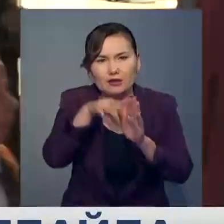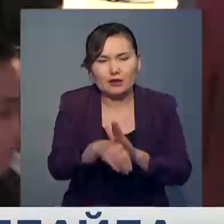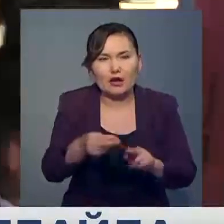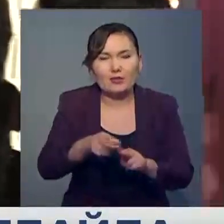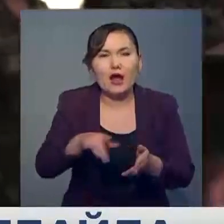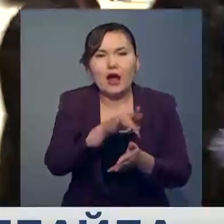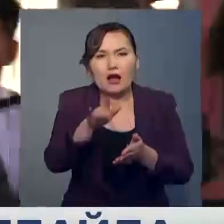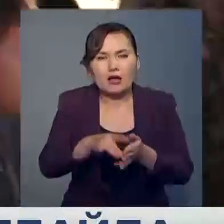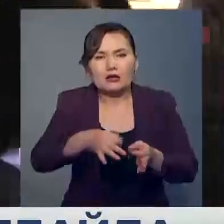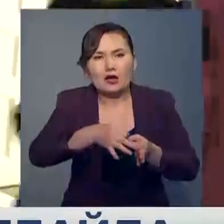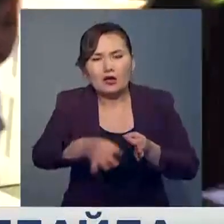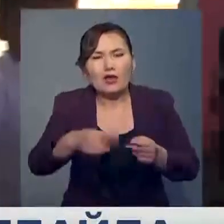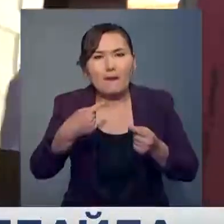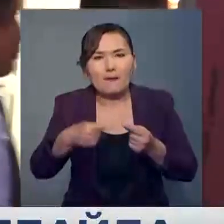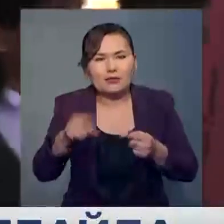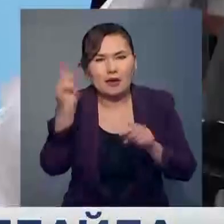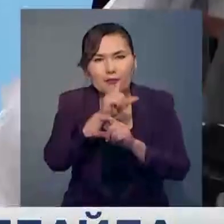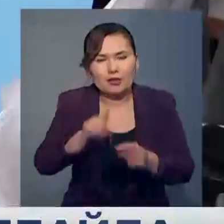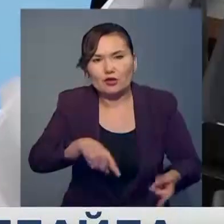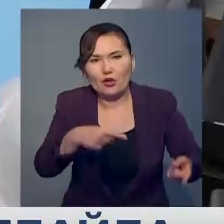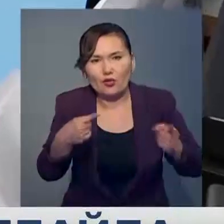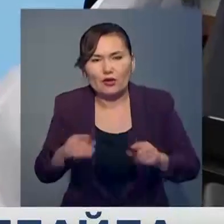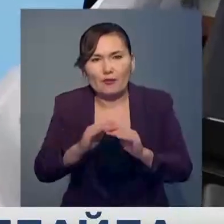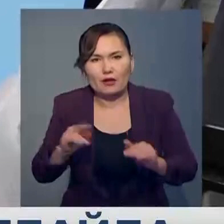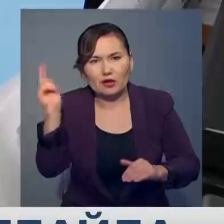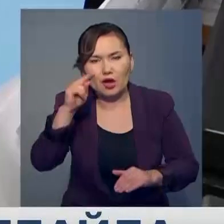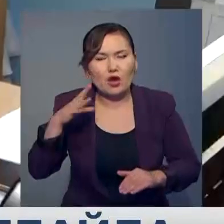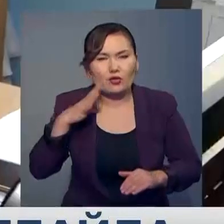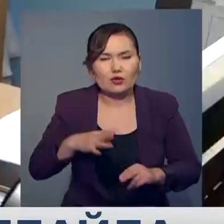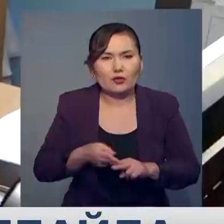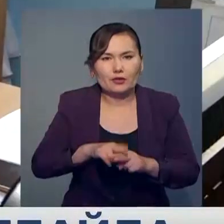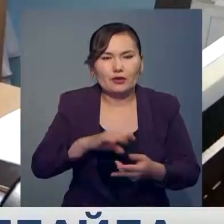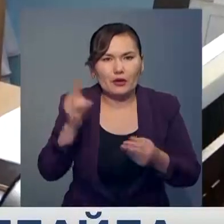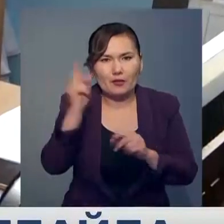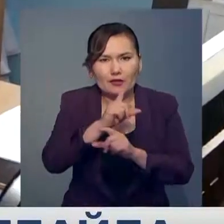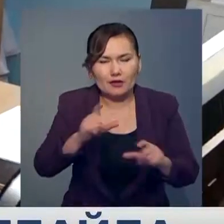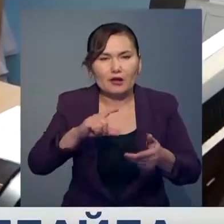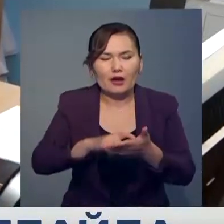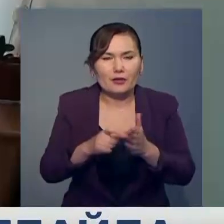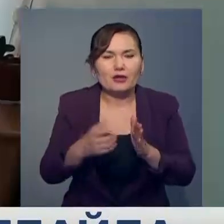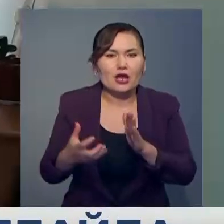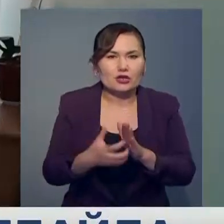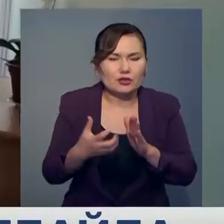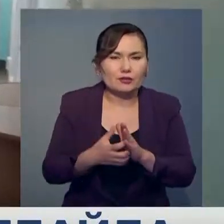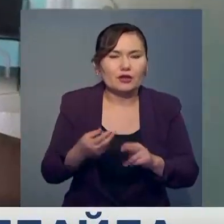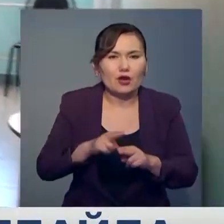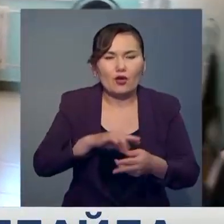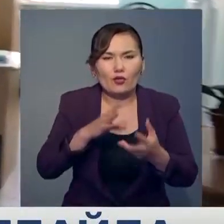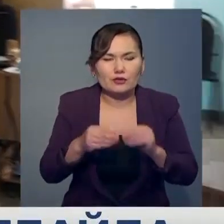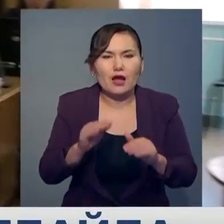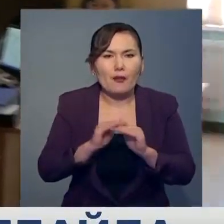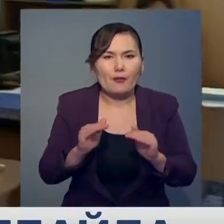шет жағындағы өзге мектепке уақытша көшкен. Дегенмен жаңа орында жағдай мәз емес. Кабинеттер жетпегесін, факультативтер сенбіге